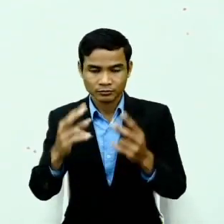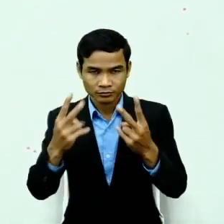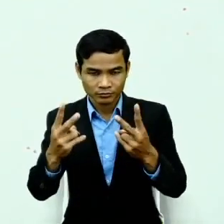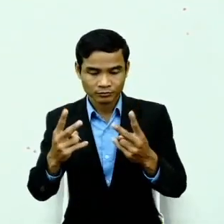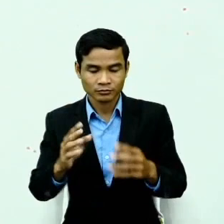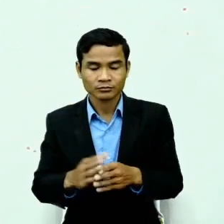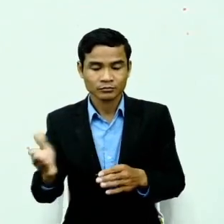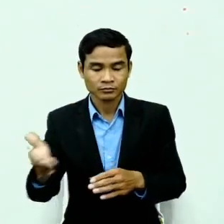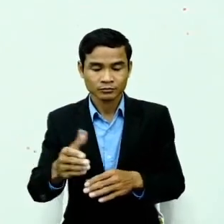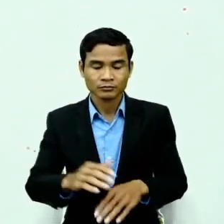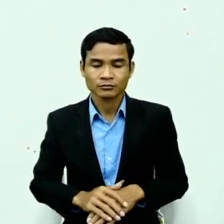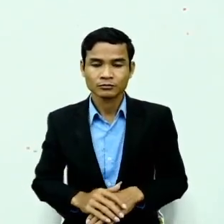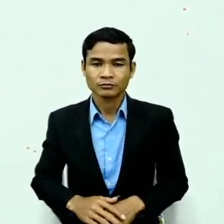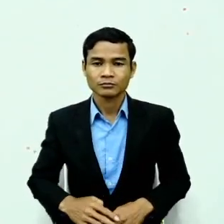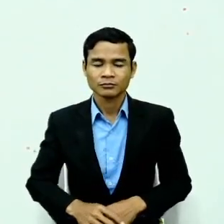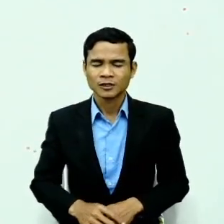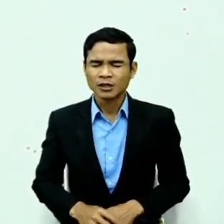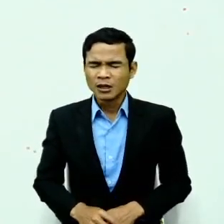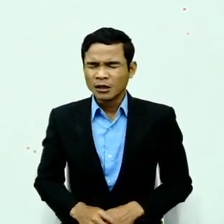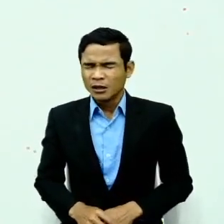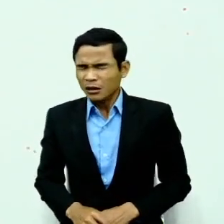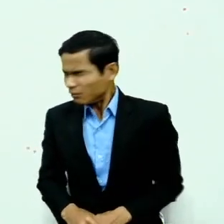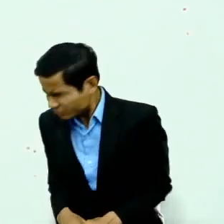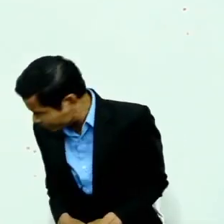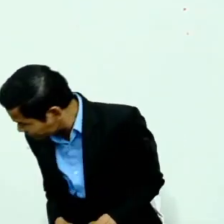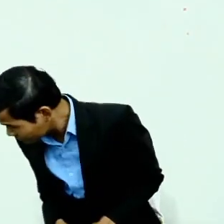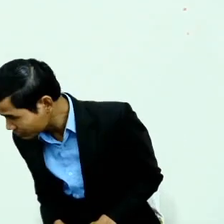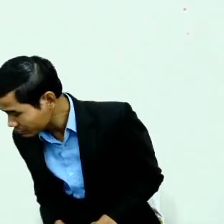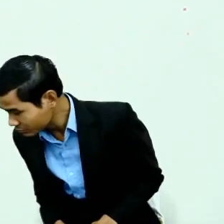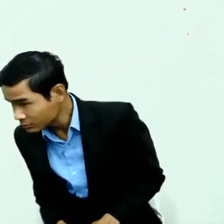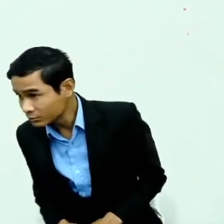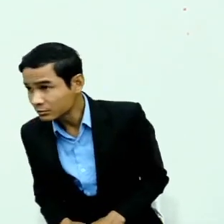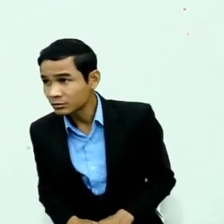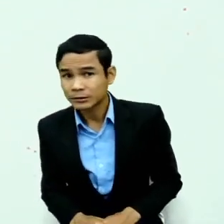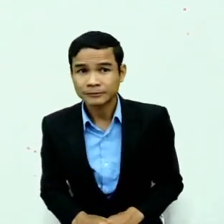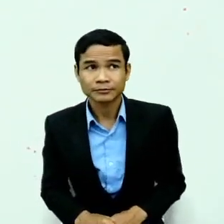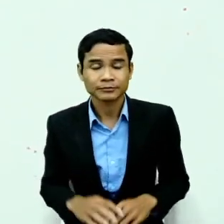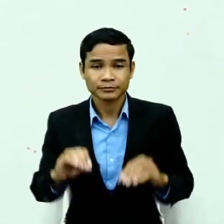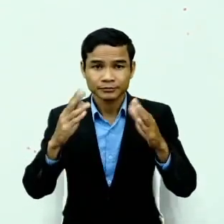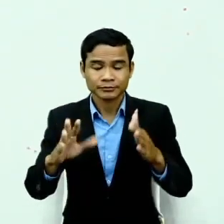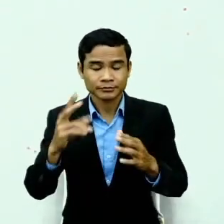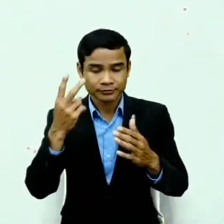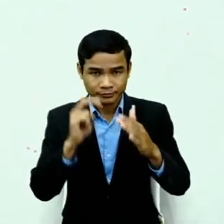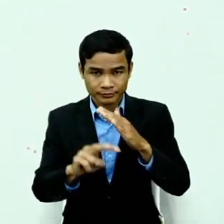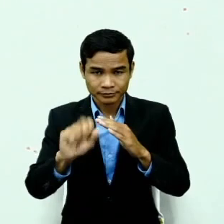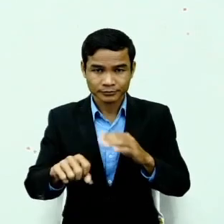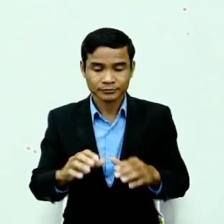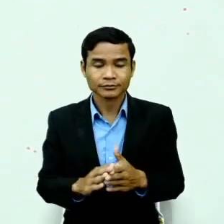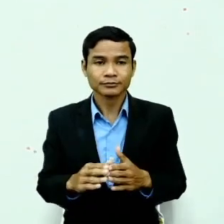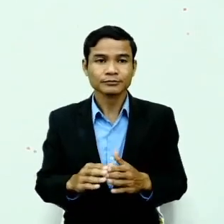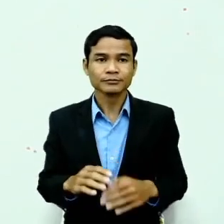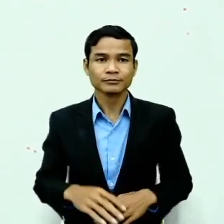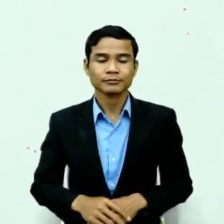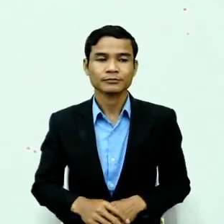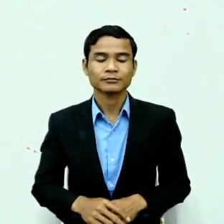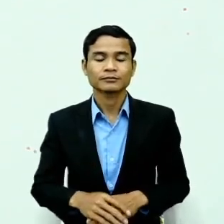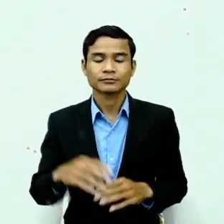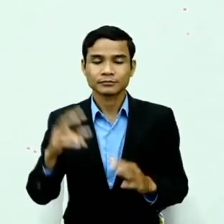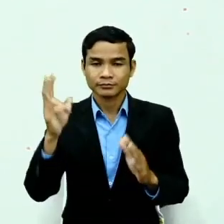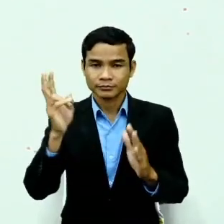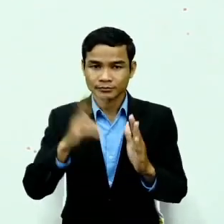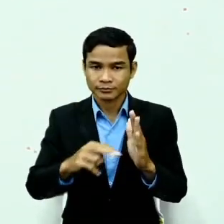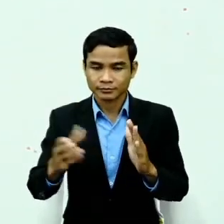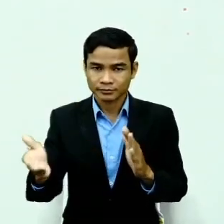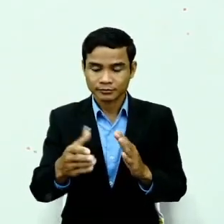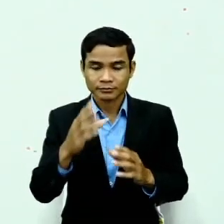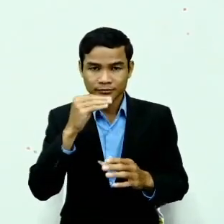ẩm bánh máy chà nè có lúc có bàn prap chùm nóng chân đó con chà ta con ai tu tì bàn tế ạ thà ta ở ai tập bật bao